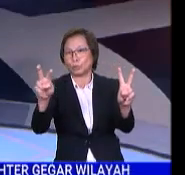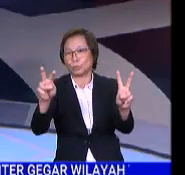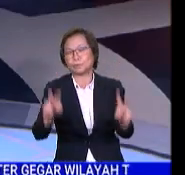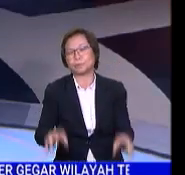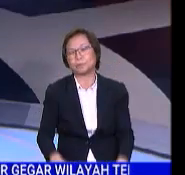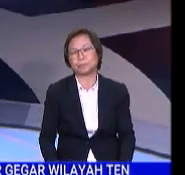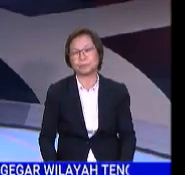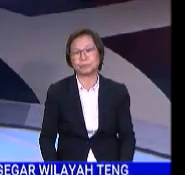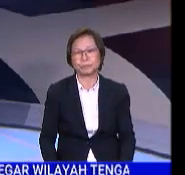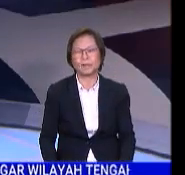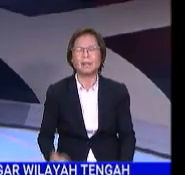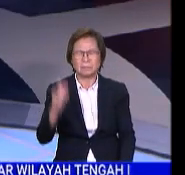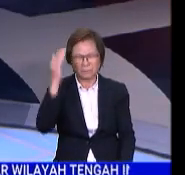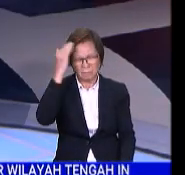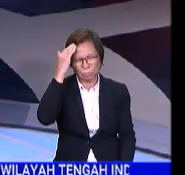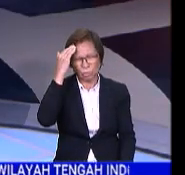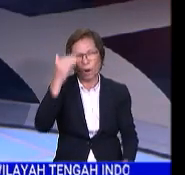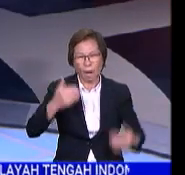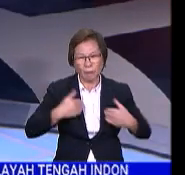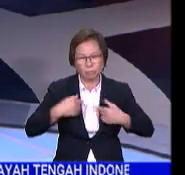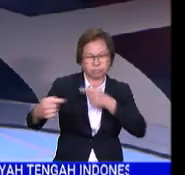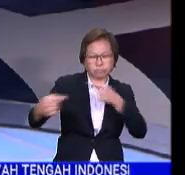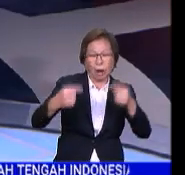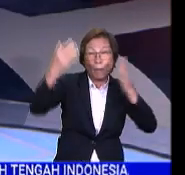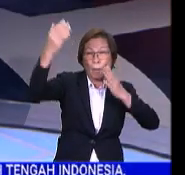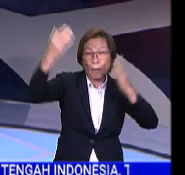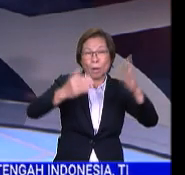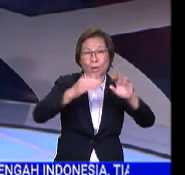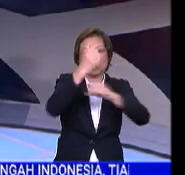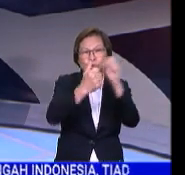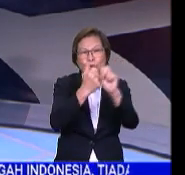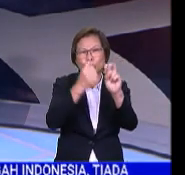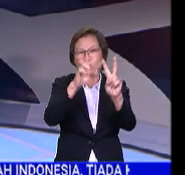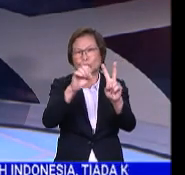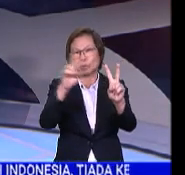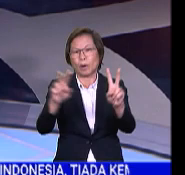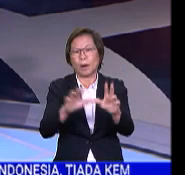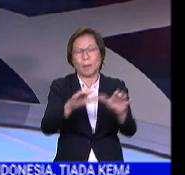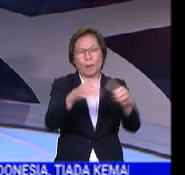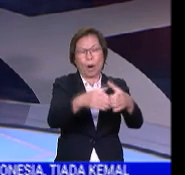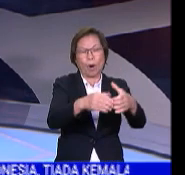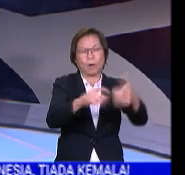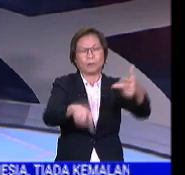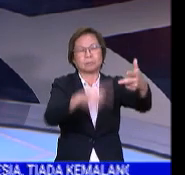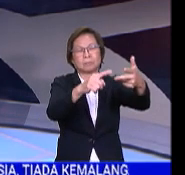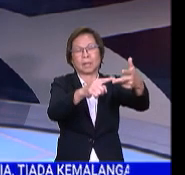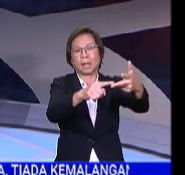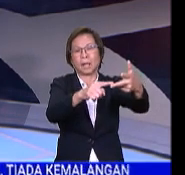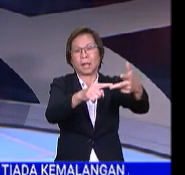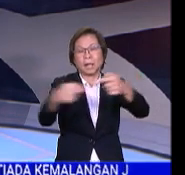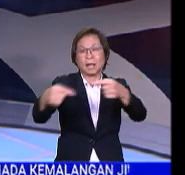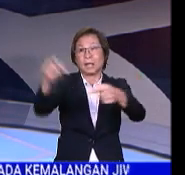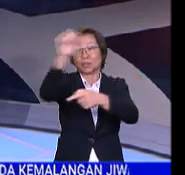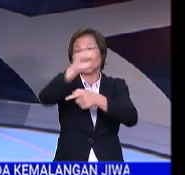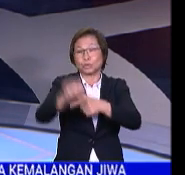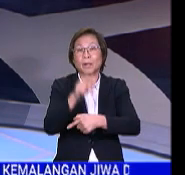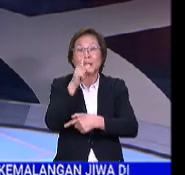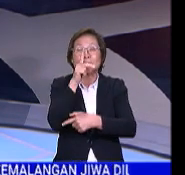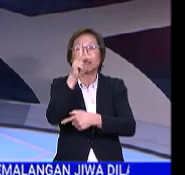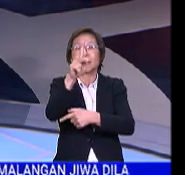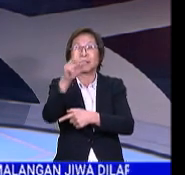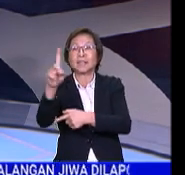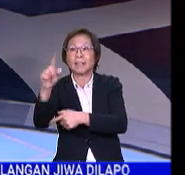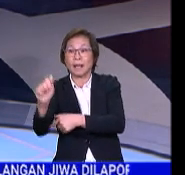Hai Bisa doa menepi Baki saingan Liga Malaysia 2021 pasukan tanggal ketiga Liga Super Kedah Darul aman ke jfc